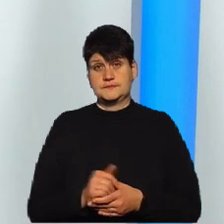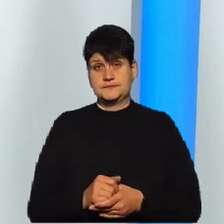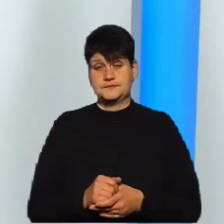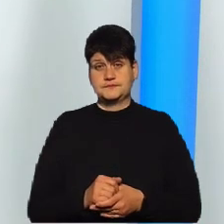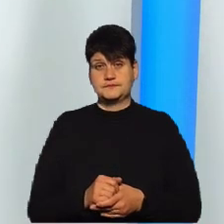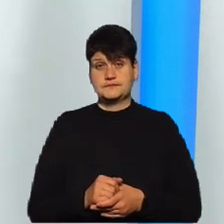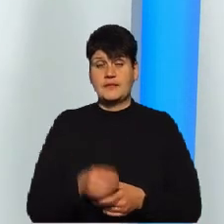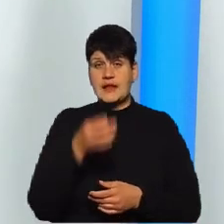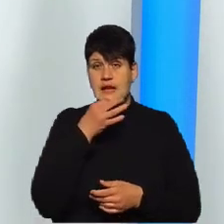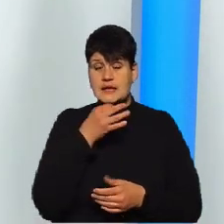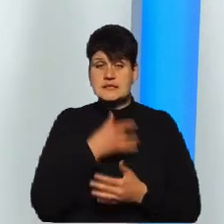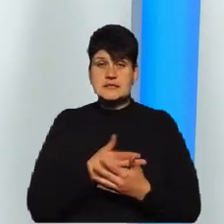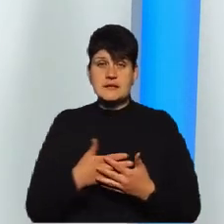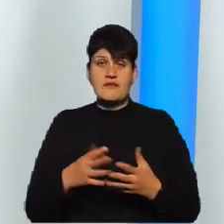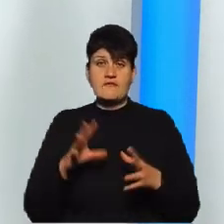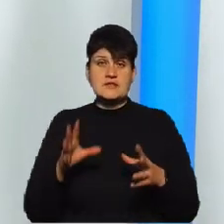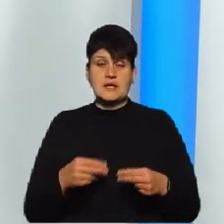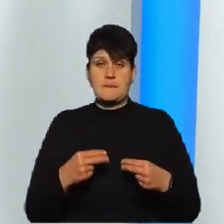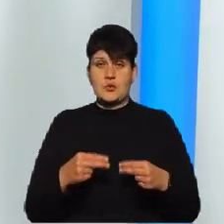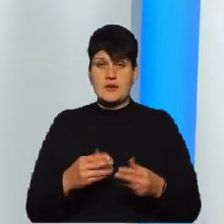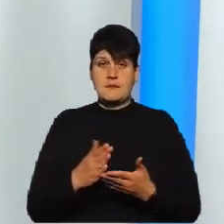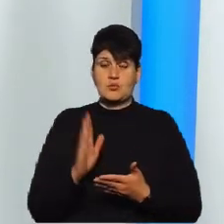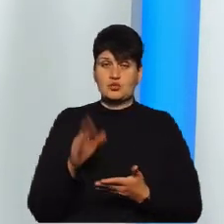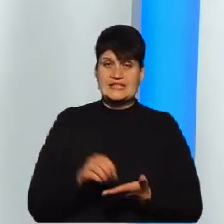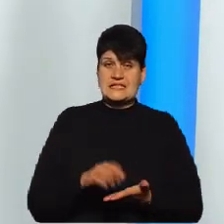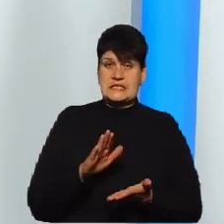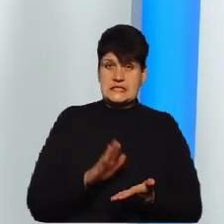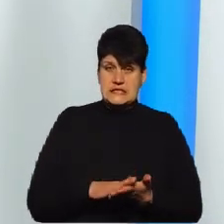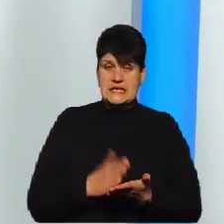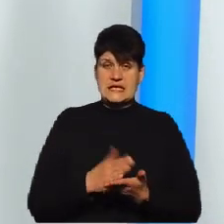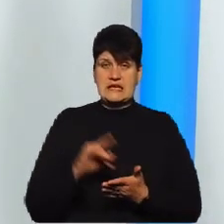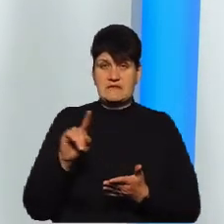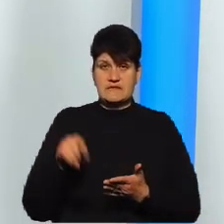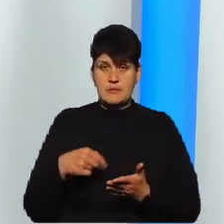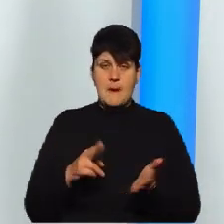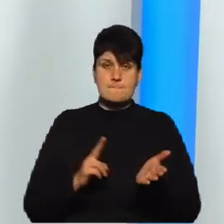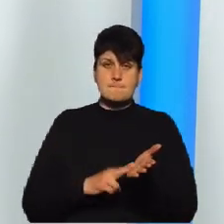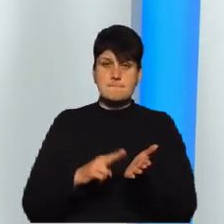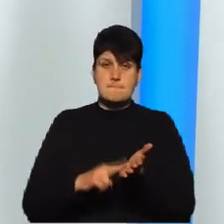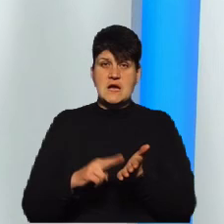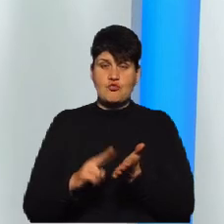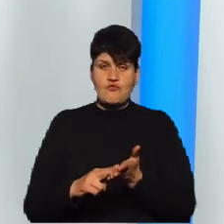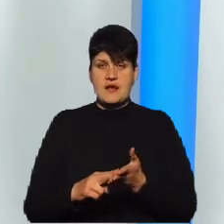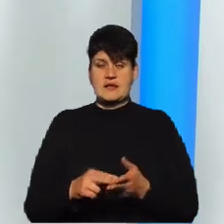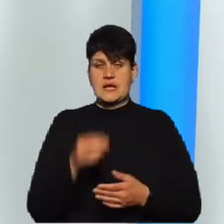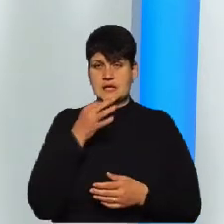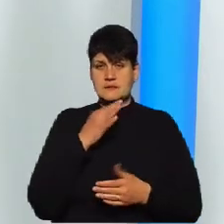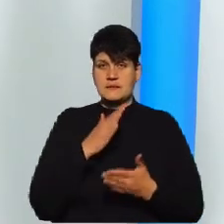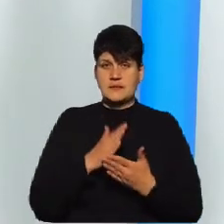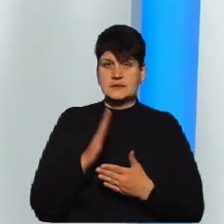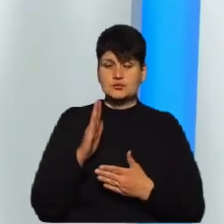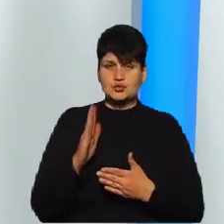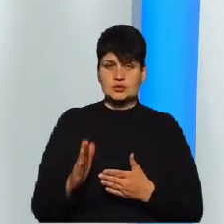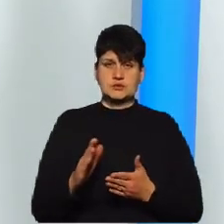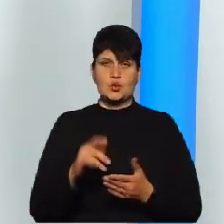лікарські засоби, всі, які реалізовуються, мають бути зареєстровані. І є певні вимоги до маркування. Тобто лікарський засіб має бути маркування